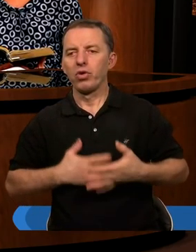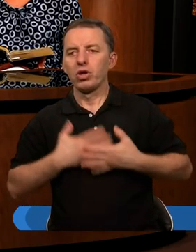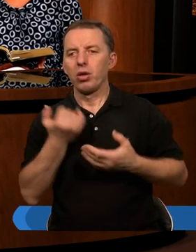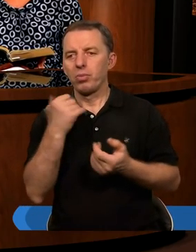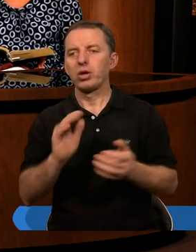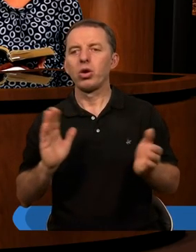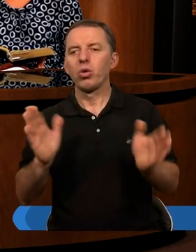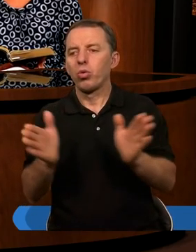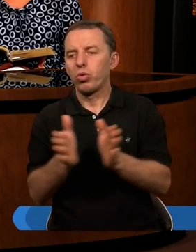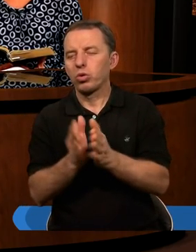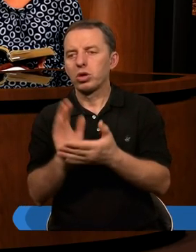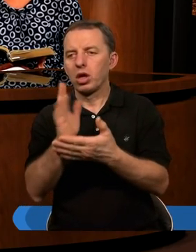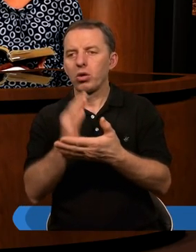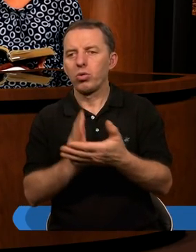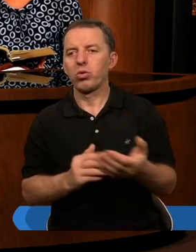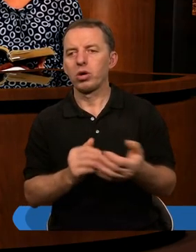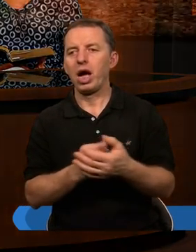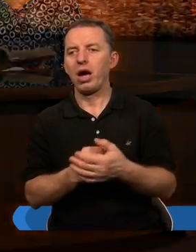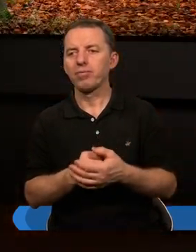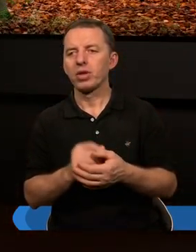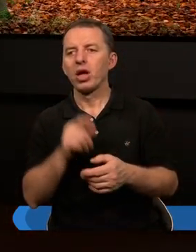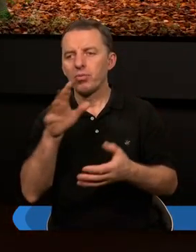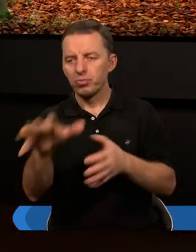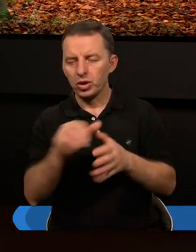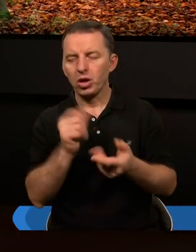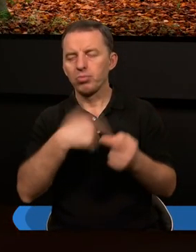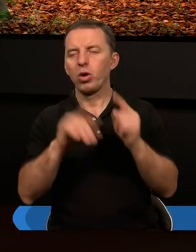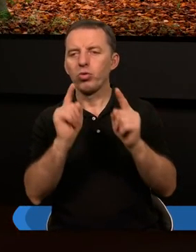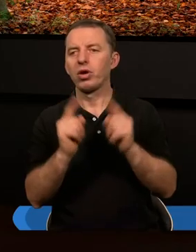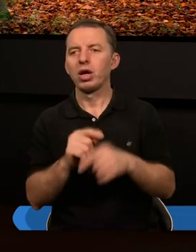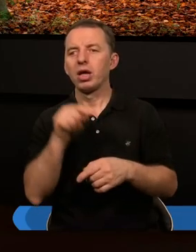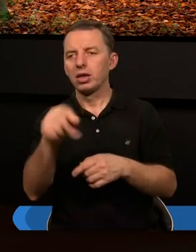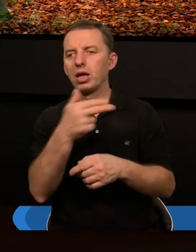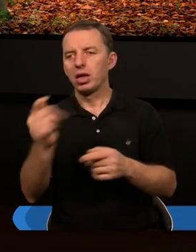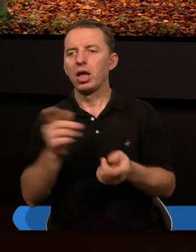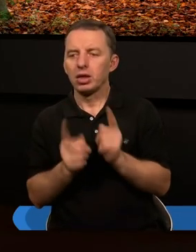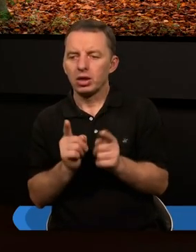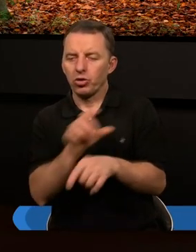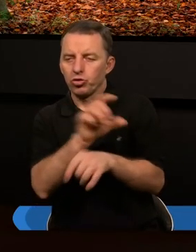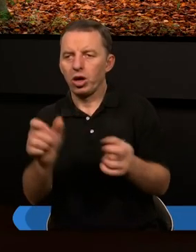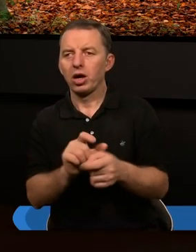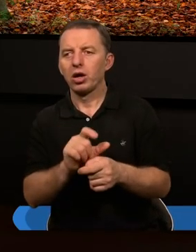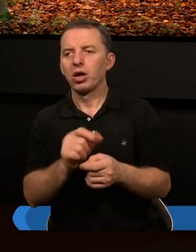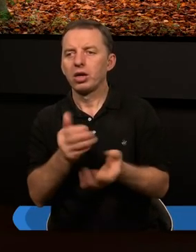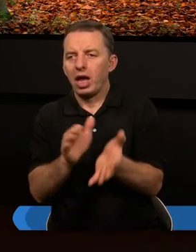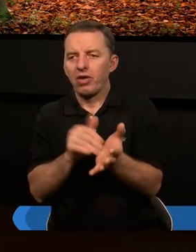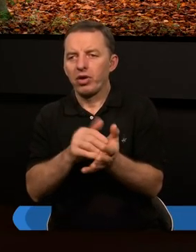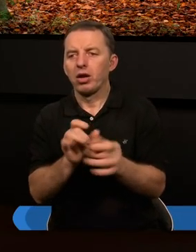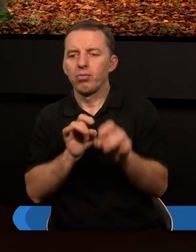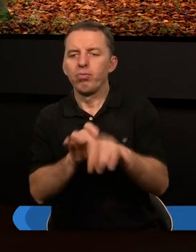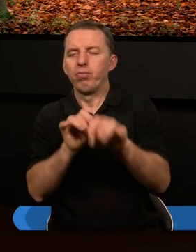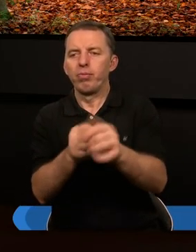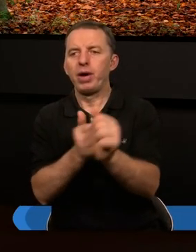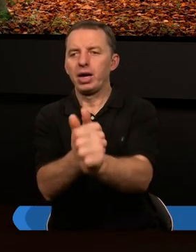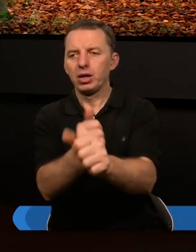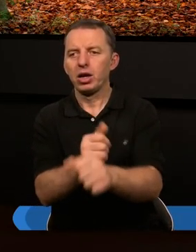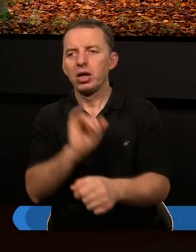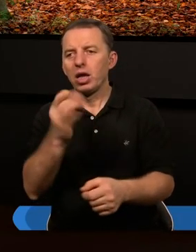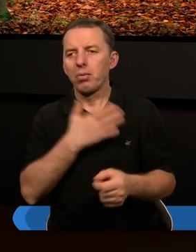bardzo kruche i takie króciutkie, prawda? I biorąc pod uwagę nawet teraz na tempo życia, jak czas niezwykle szybko pędzi,